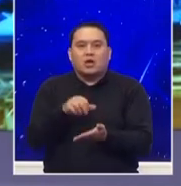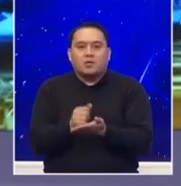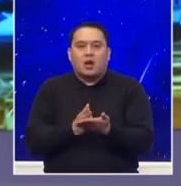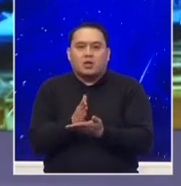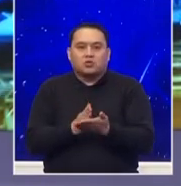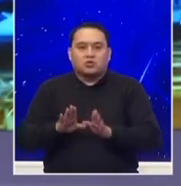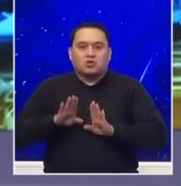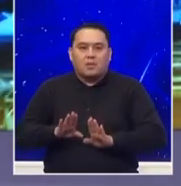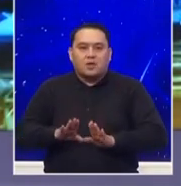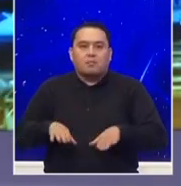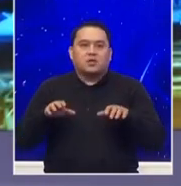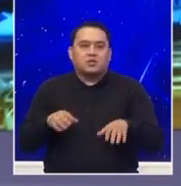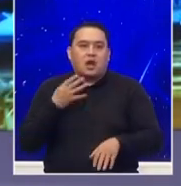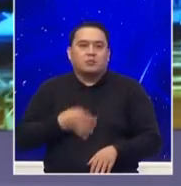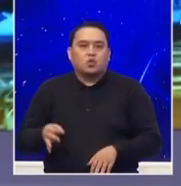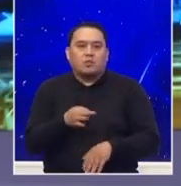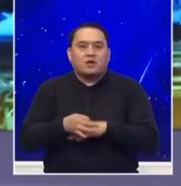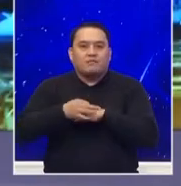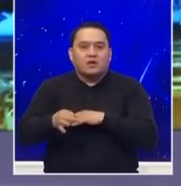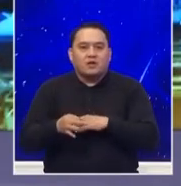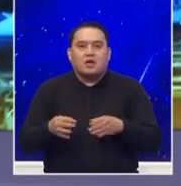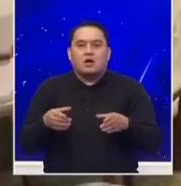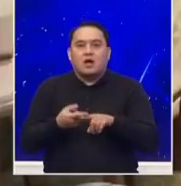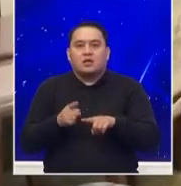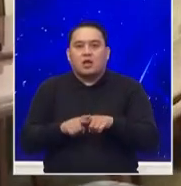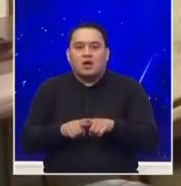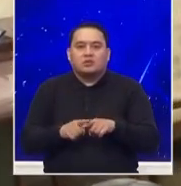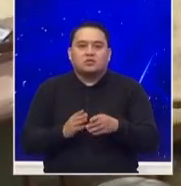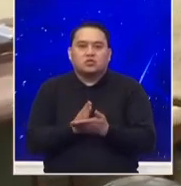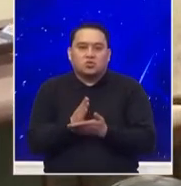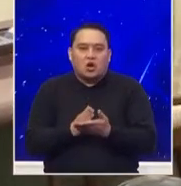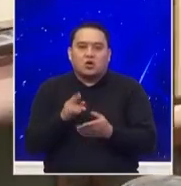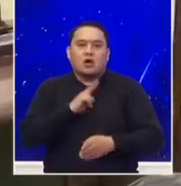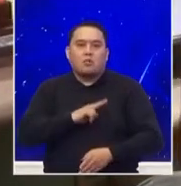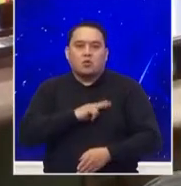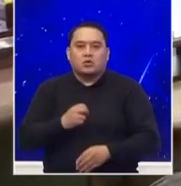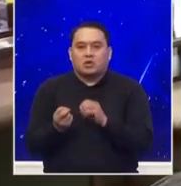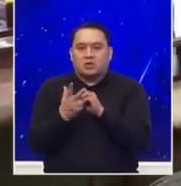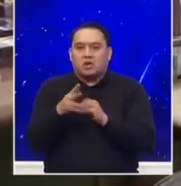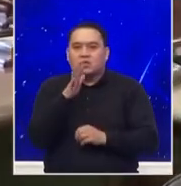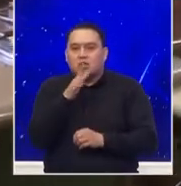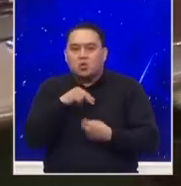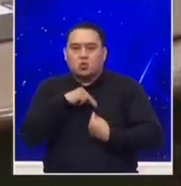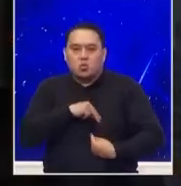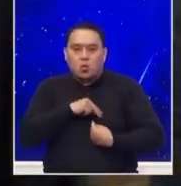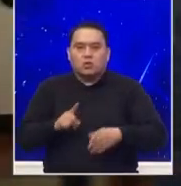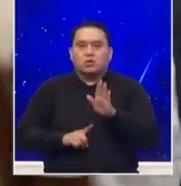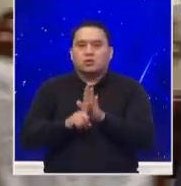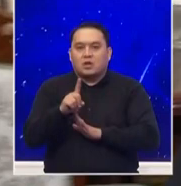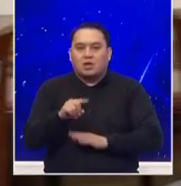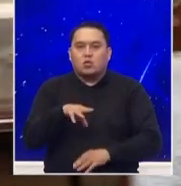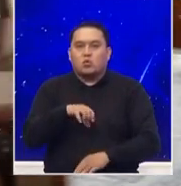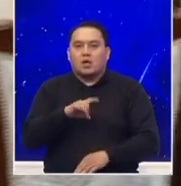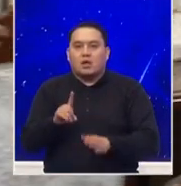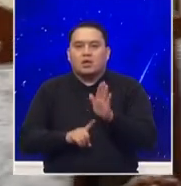пост заместителя председателя Алматинского областного филиала партии. Общий стаж партийной работы 13 лет. Трудовую деятельность Гульнар